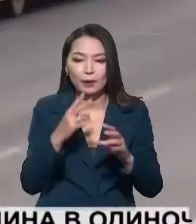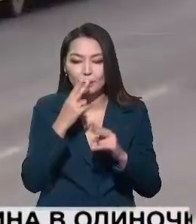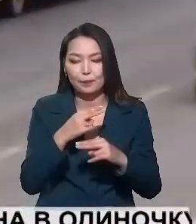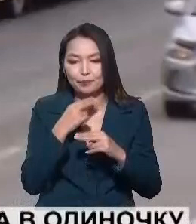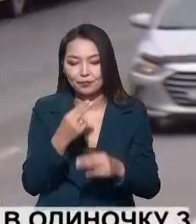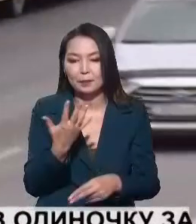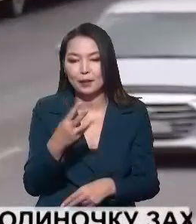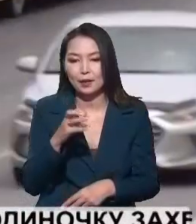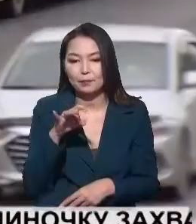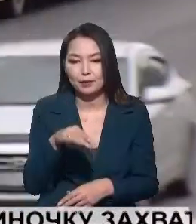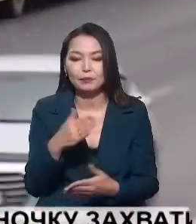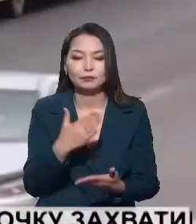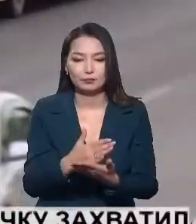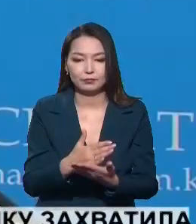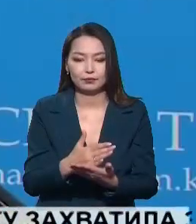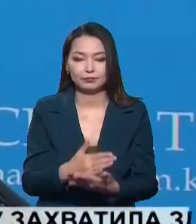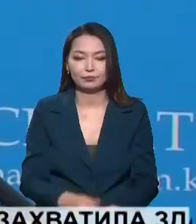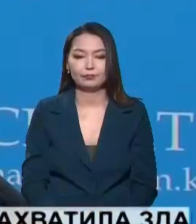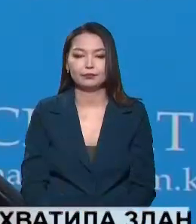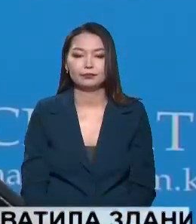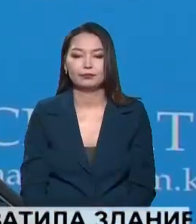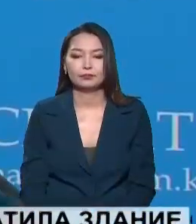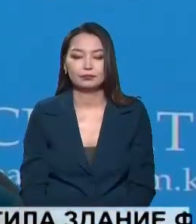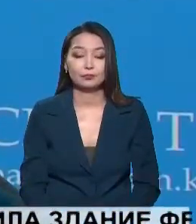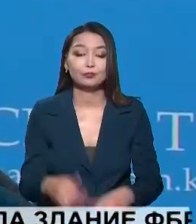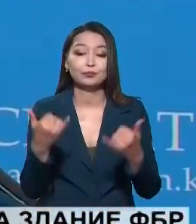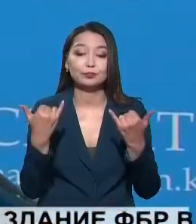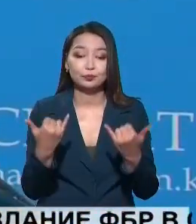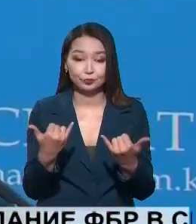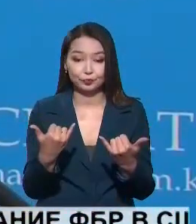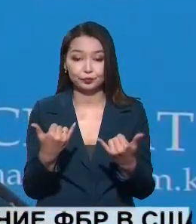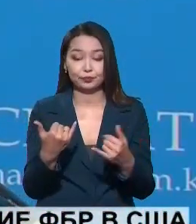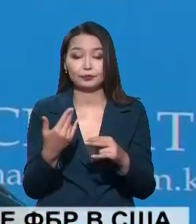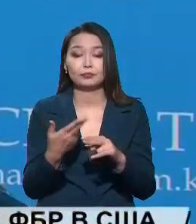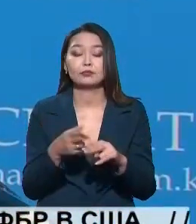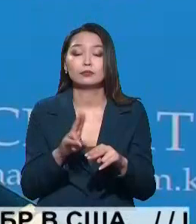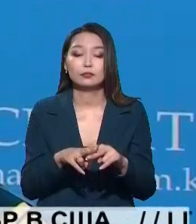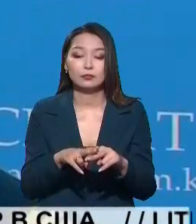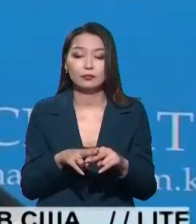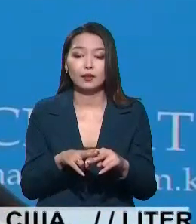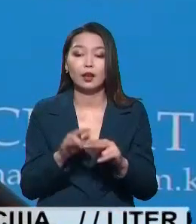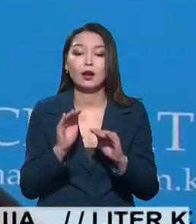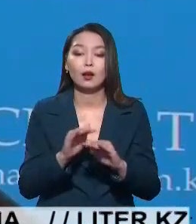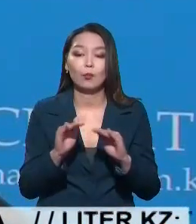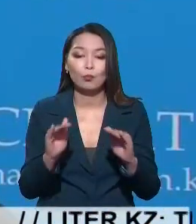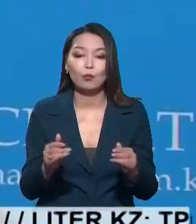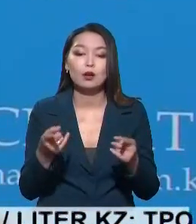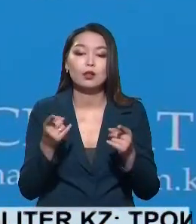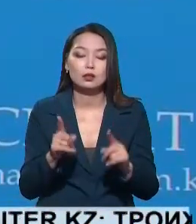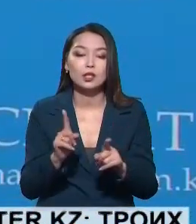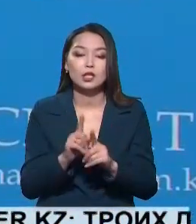МРП. Ввели ответственность и за буллинг. Сейчас и по поводу буллинга детишки наши будут